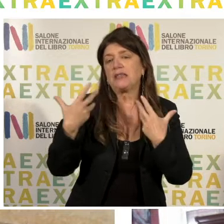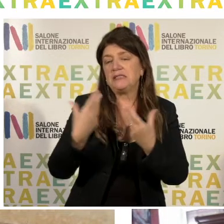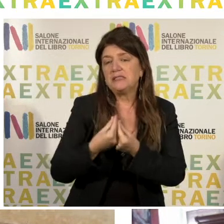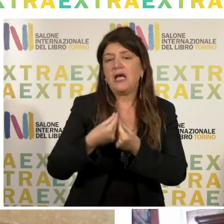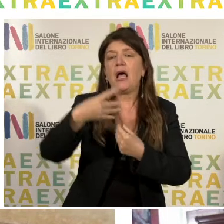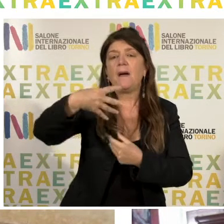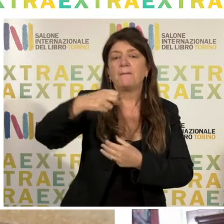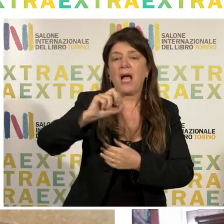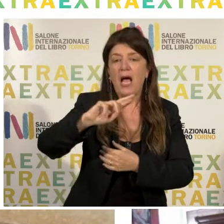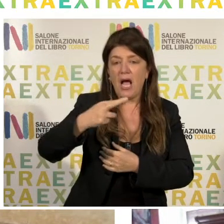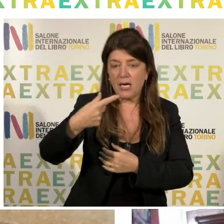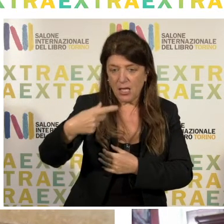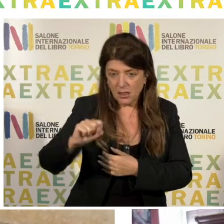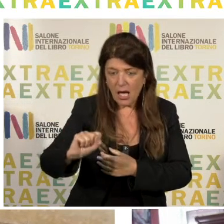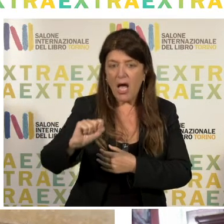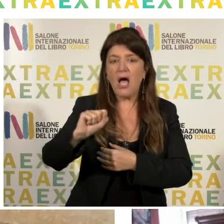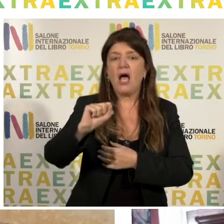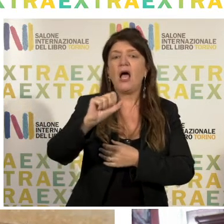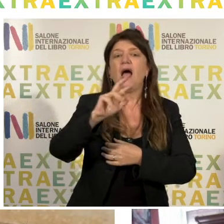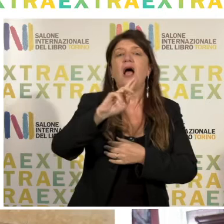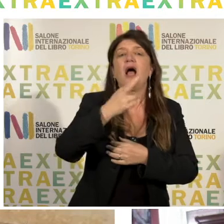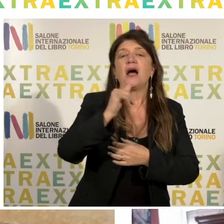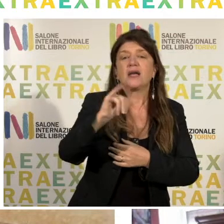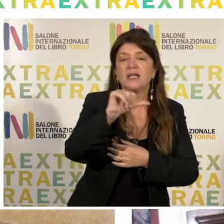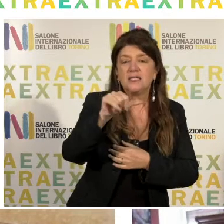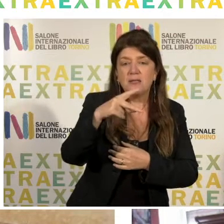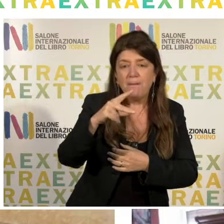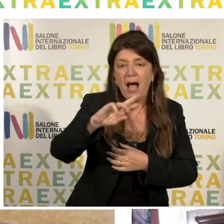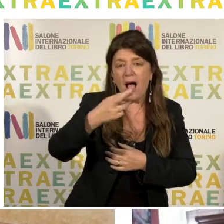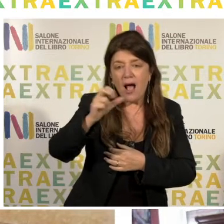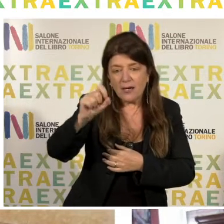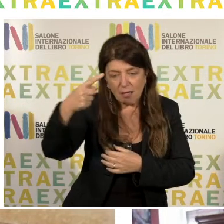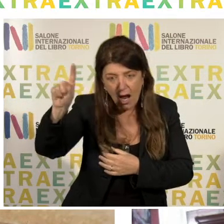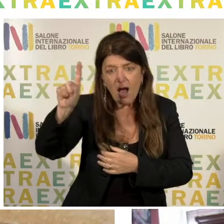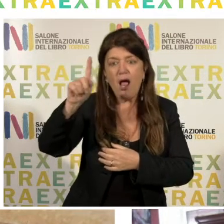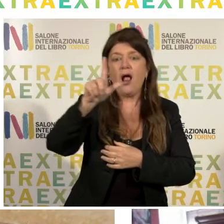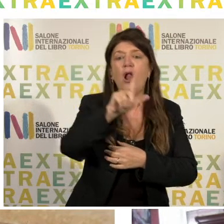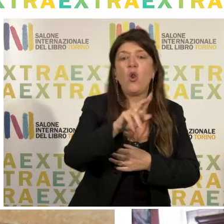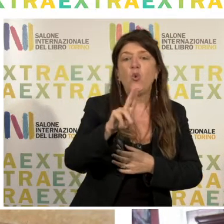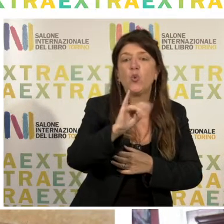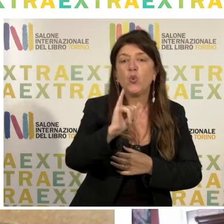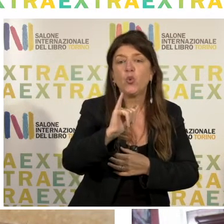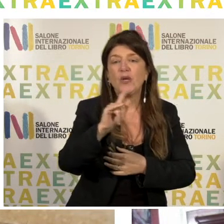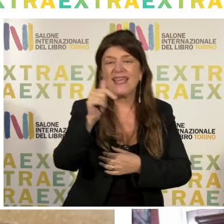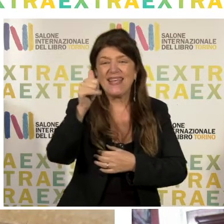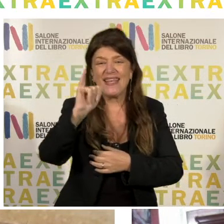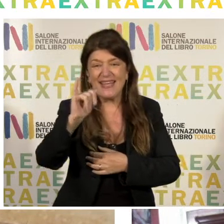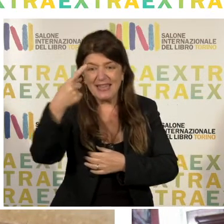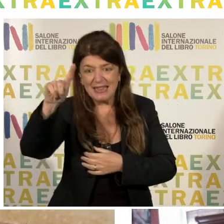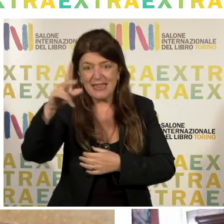Martin Dugard, Charles, Brice Parrain e Louis Giroux. Mais sinon, altrimenti,